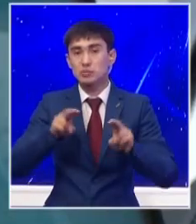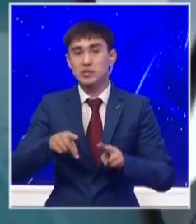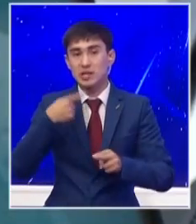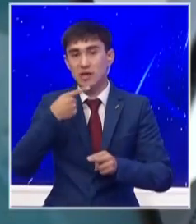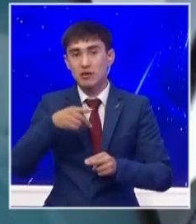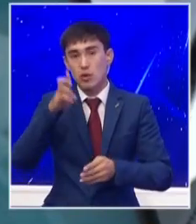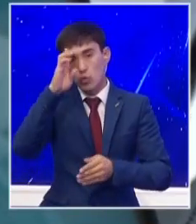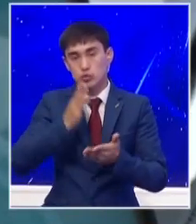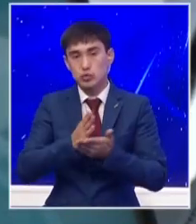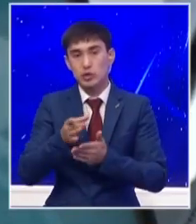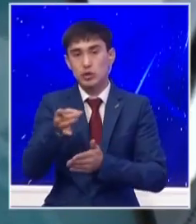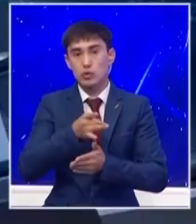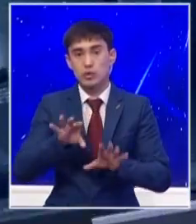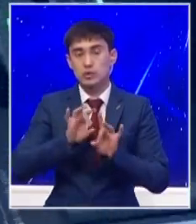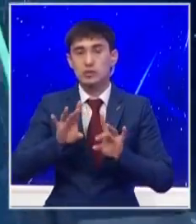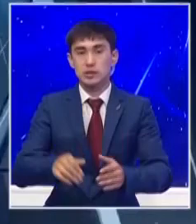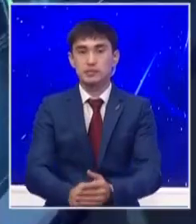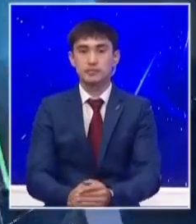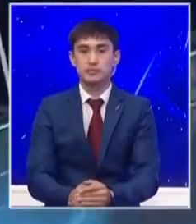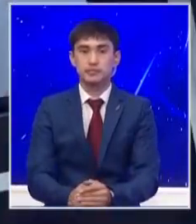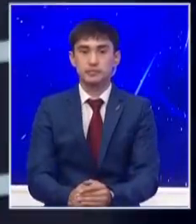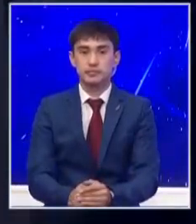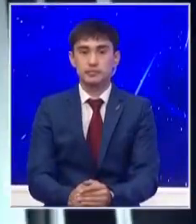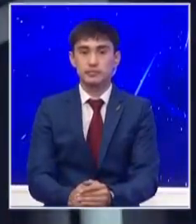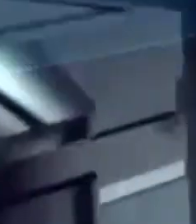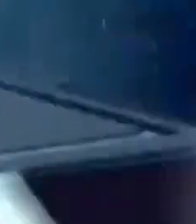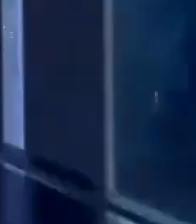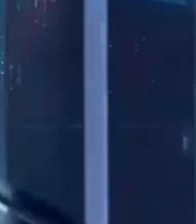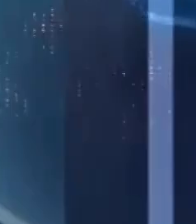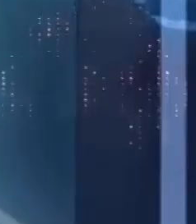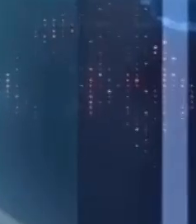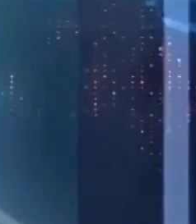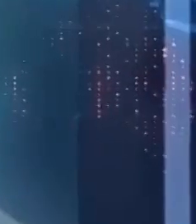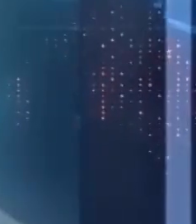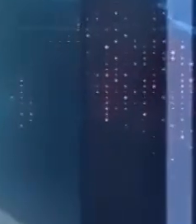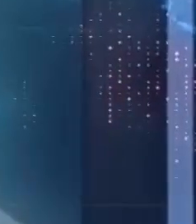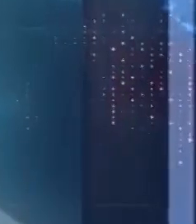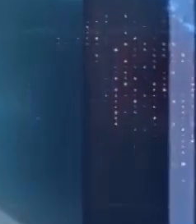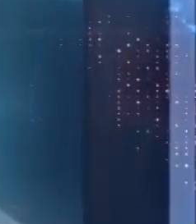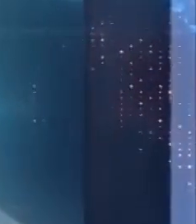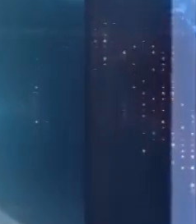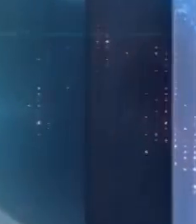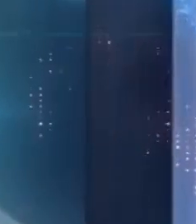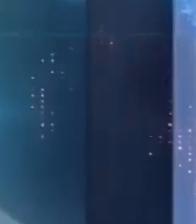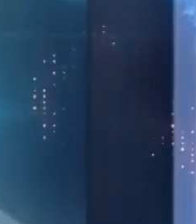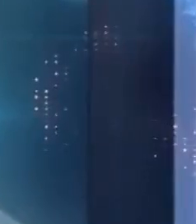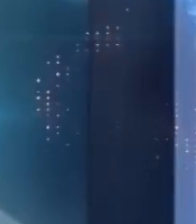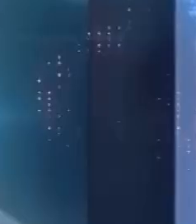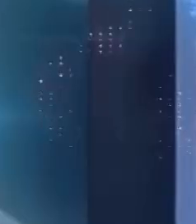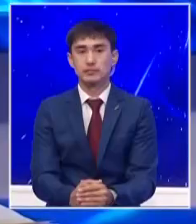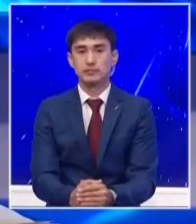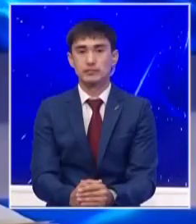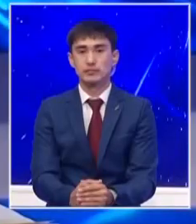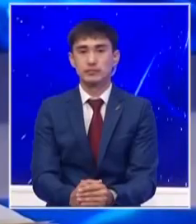специалисты госструктур региона. Жандос Назарбаев, Акбота Урал, Бекжан Кенжибай, телеканал ЖТСУ, Алматинская